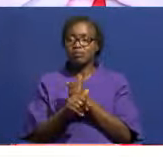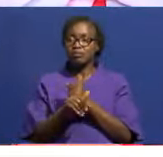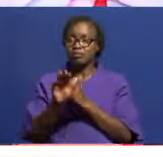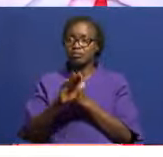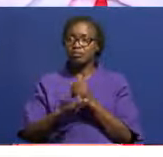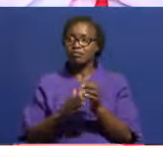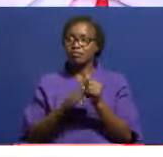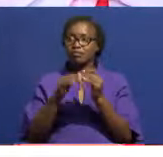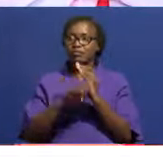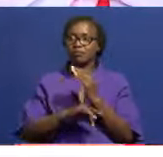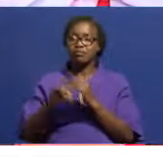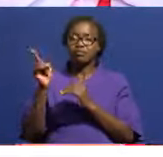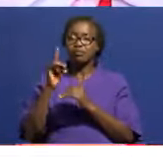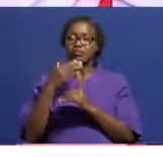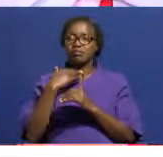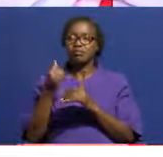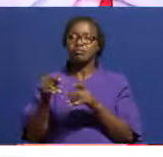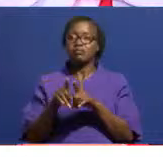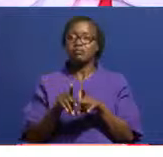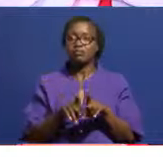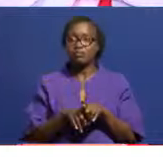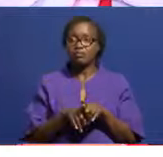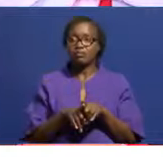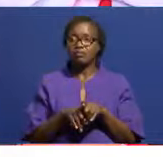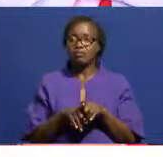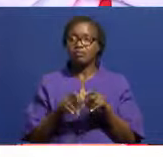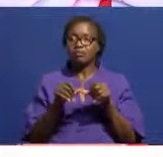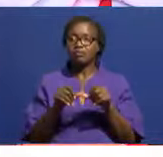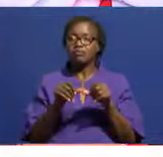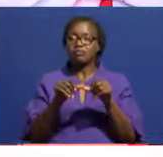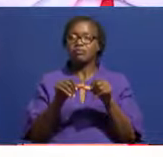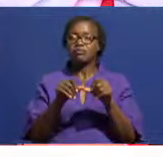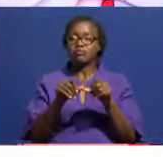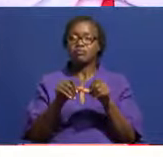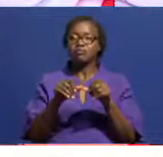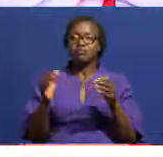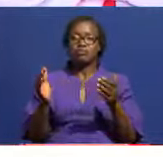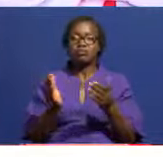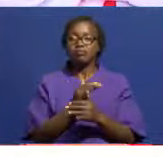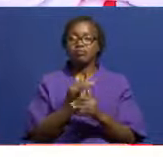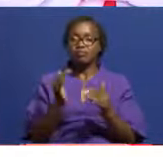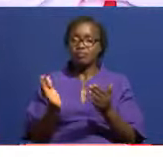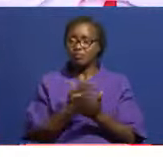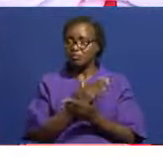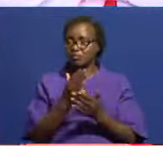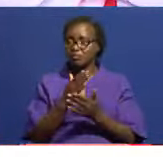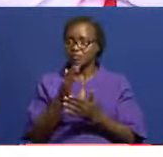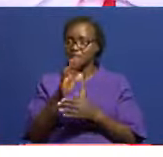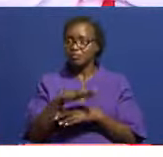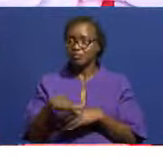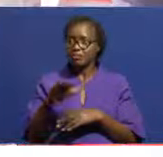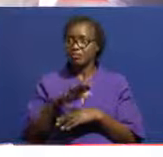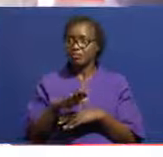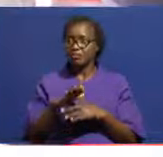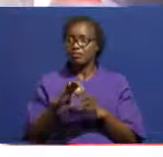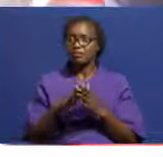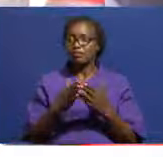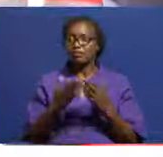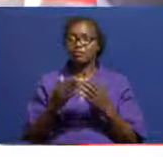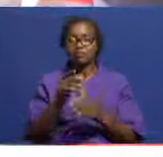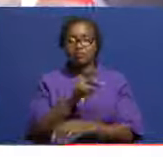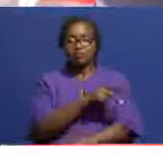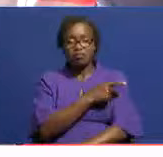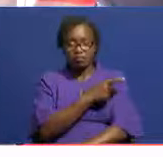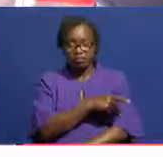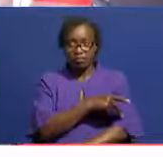as a leadership in Nairobi, we want even the continued clearing of those riparian areas to take a humane face. Viongozi